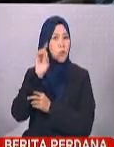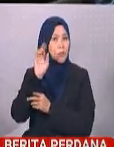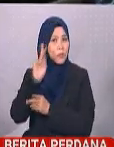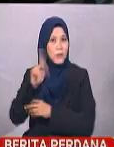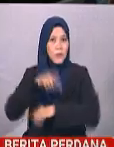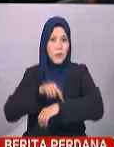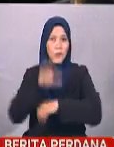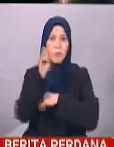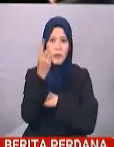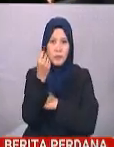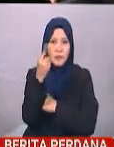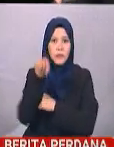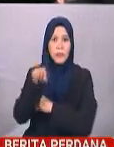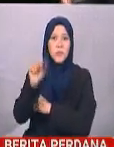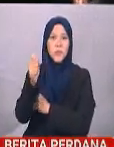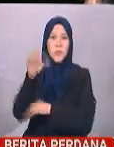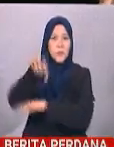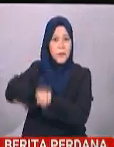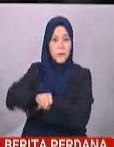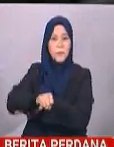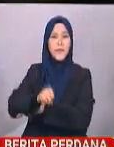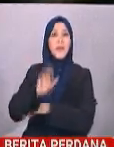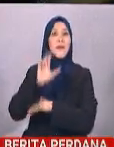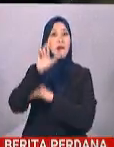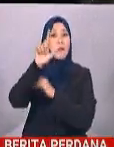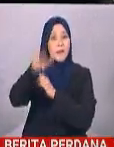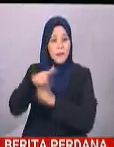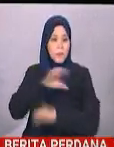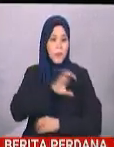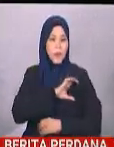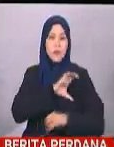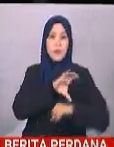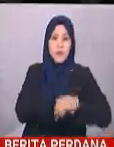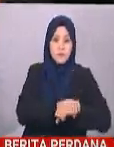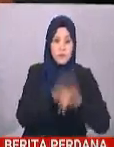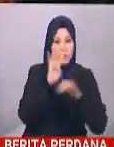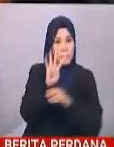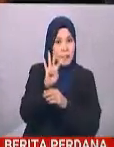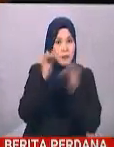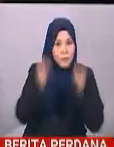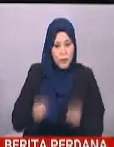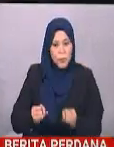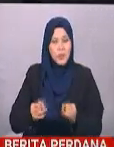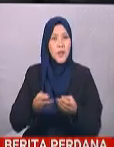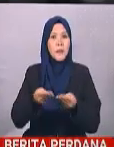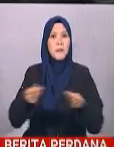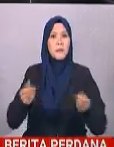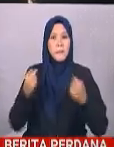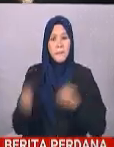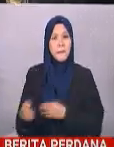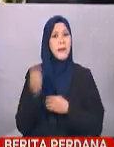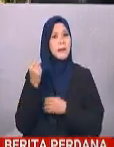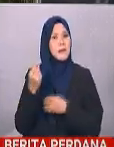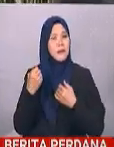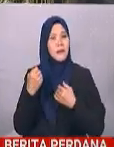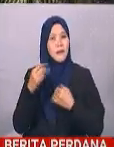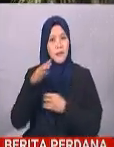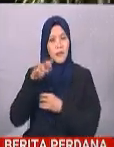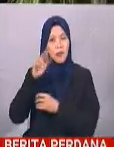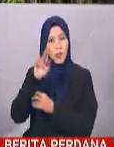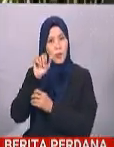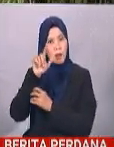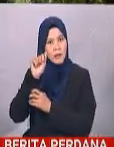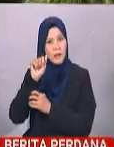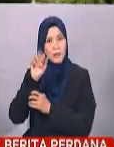pukul sebelas malam 10 menit kemudian polisi menahan empat lagi individu yang melewati fase pasar becek oleh muda